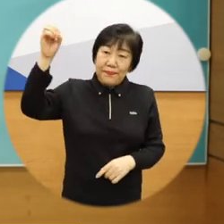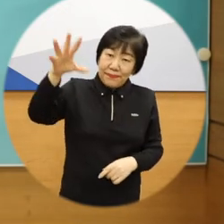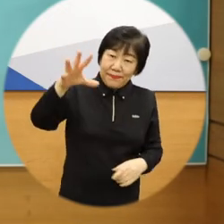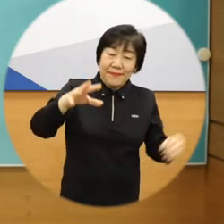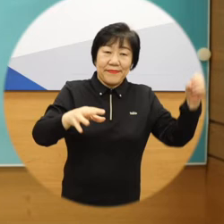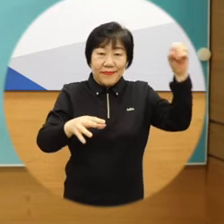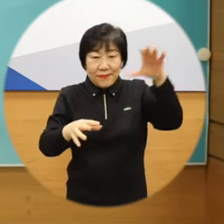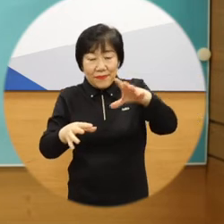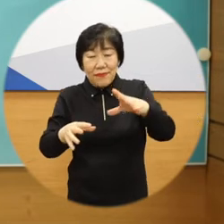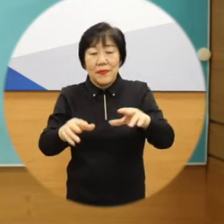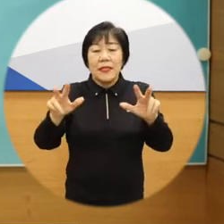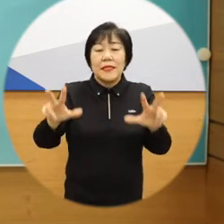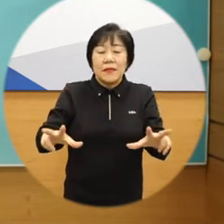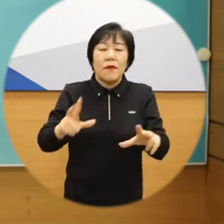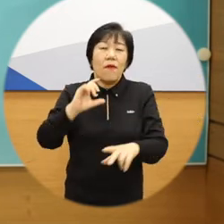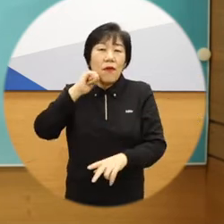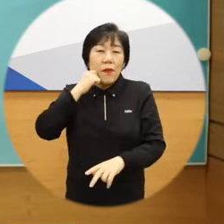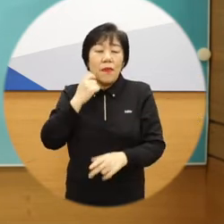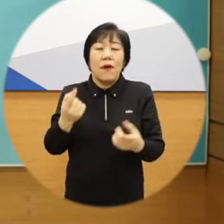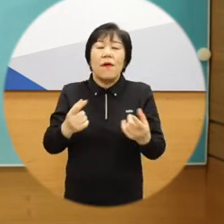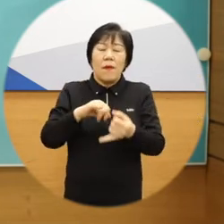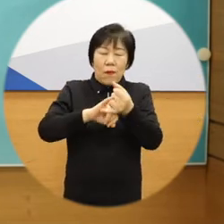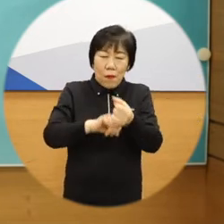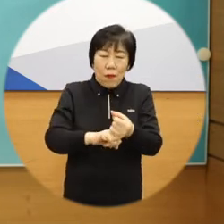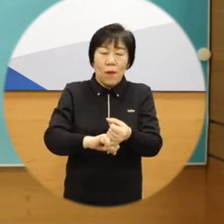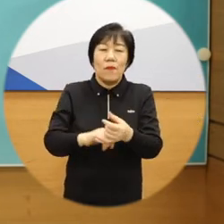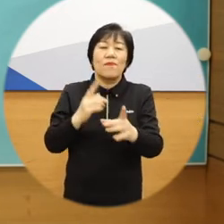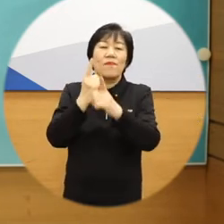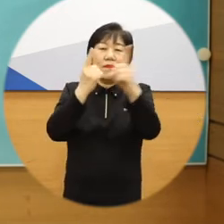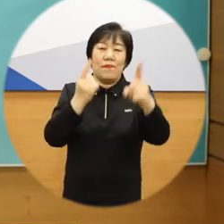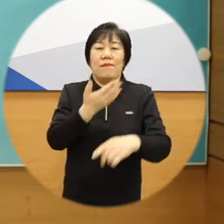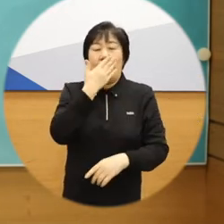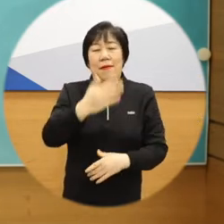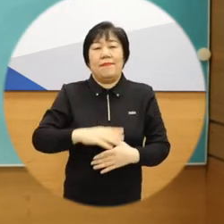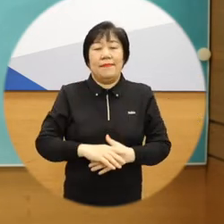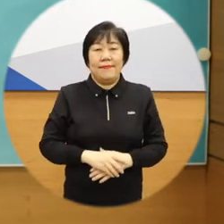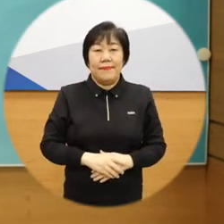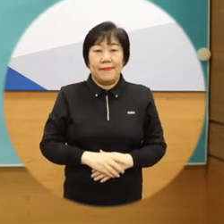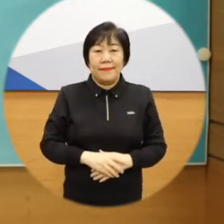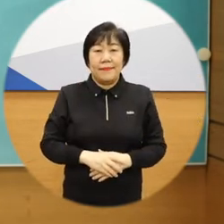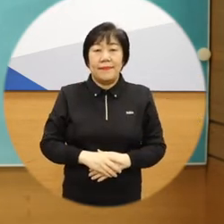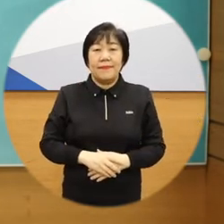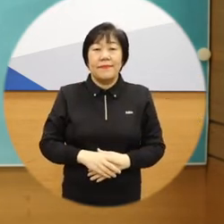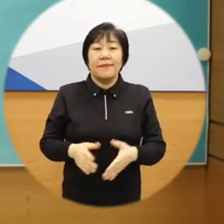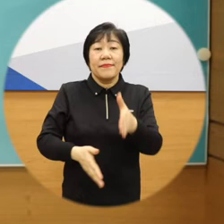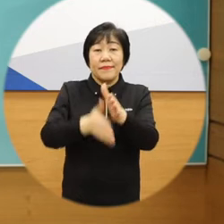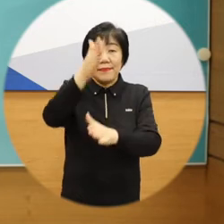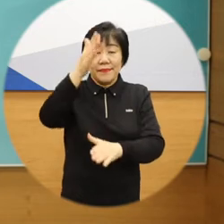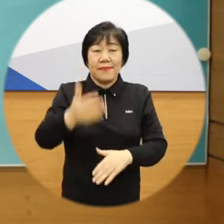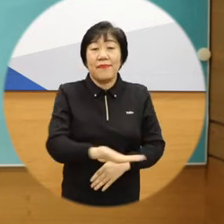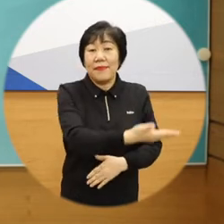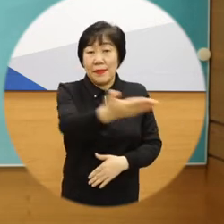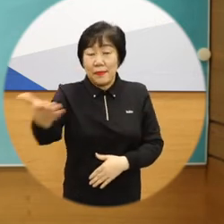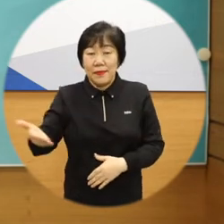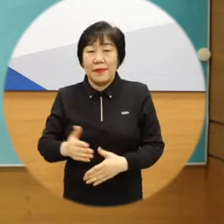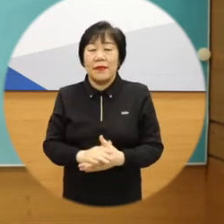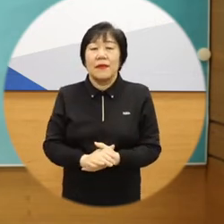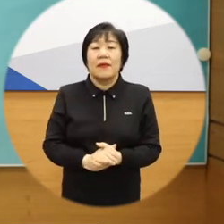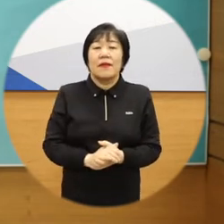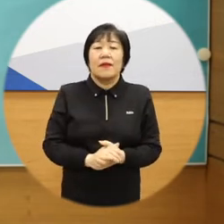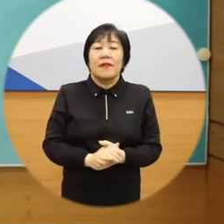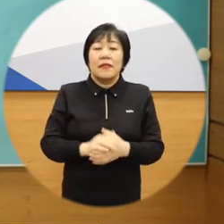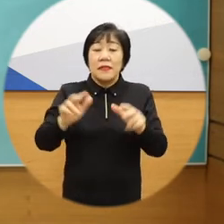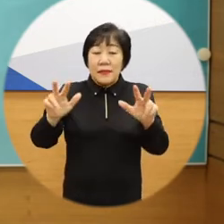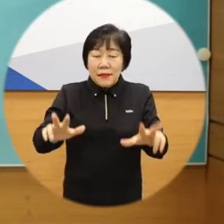지금의 어려움을 반드시 함께 이겨낼 것입니다. 시민 여러분, 우리 시흥시가